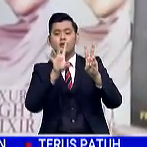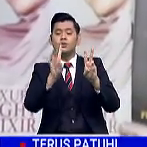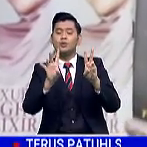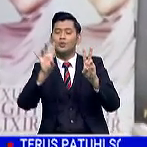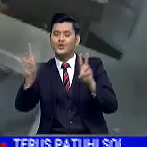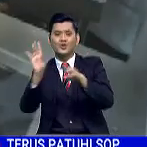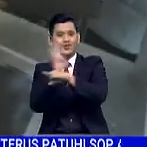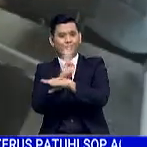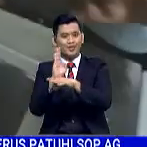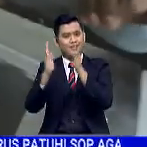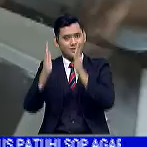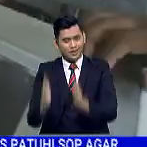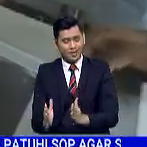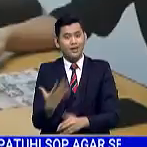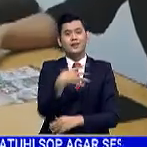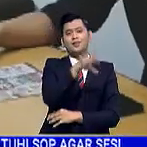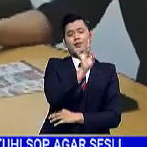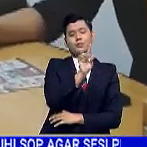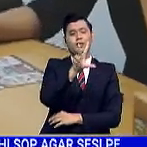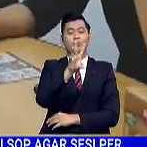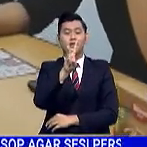256,777 usahawan, manakala